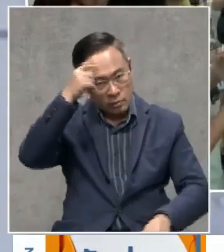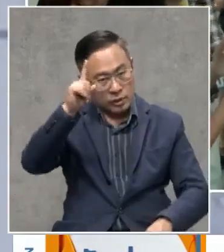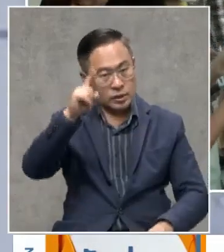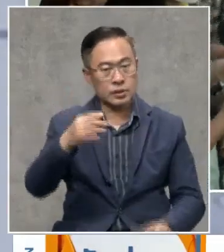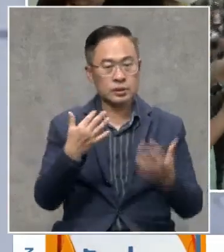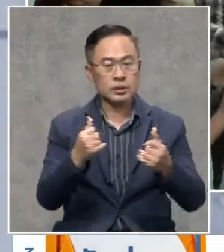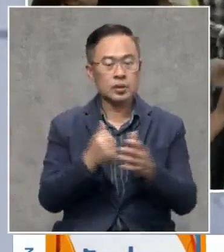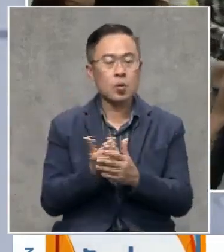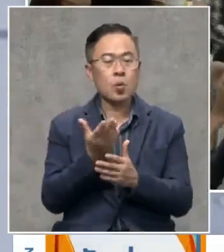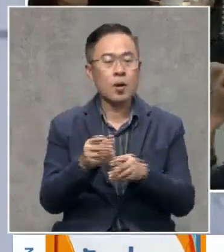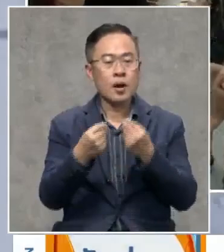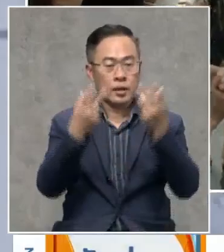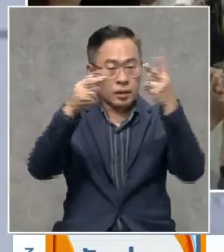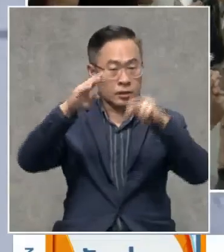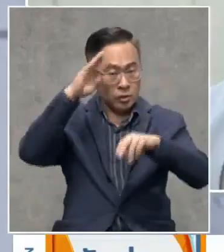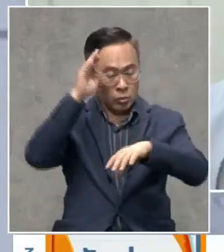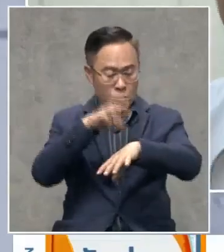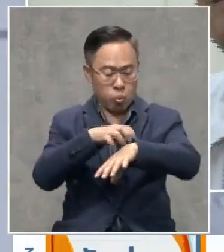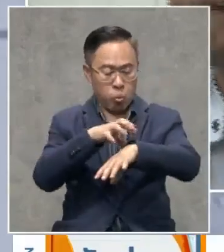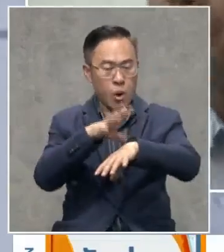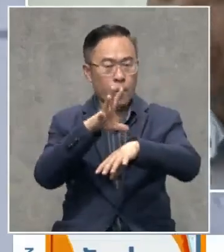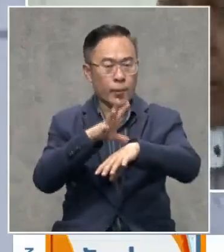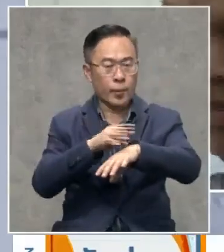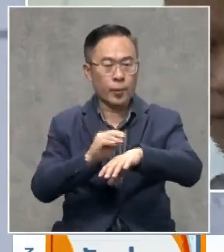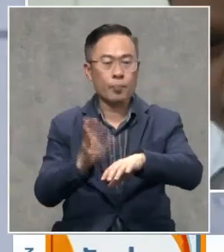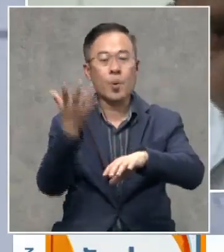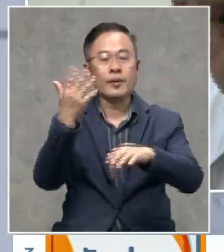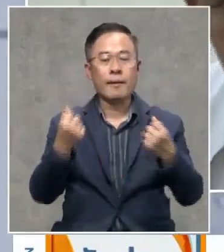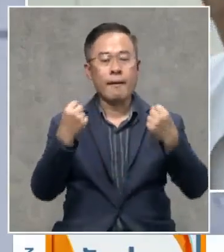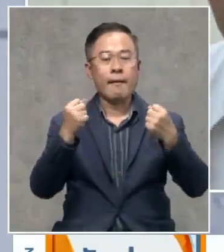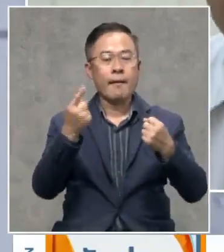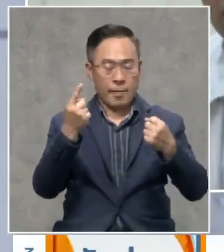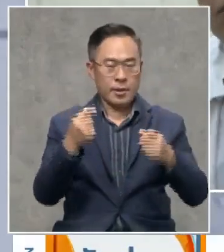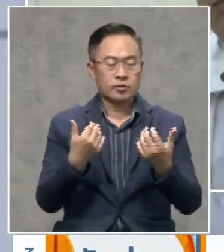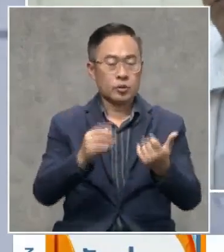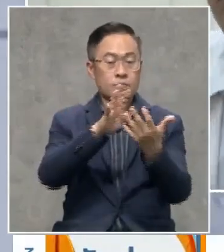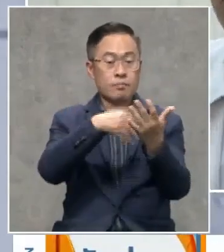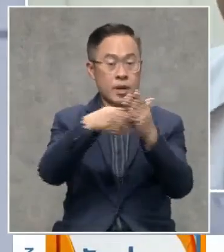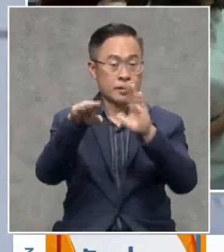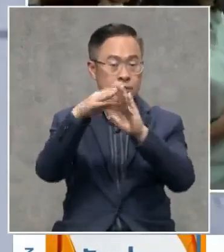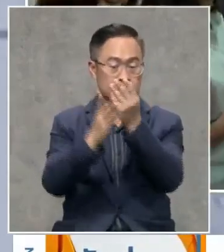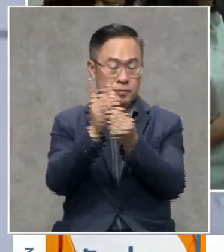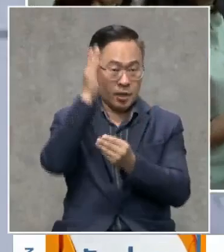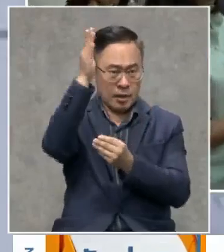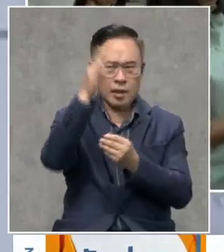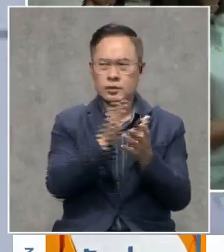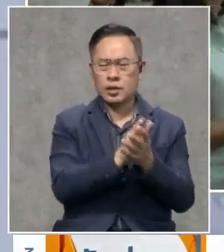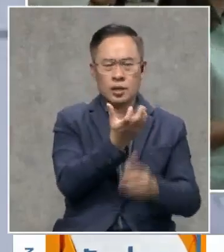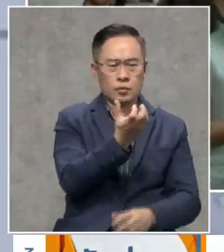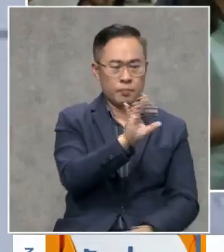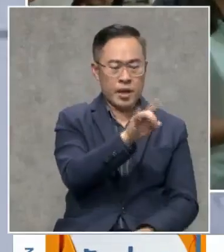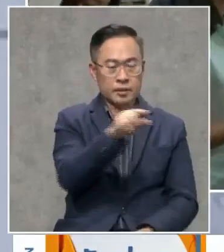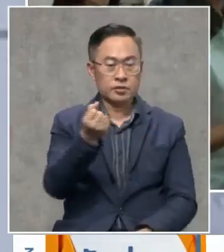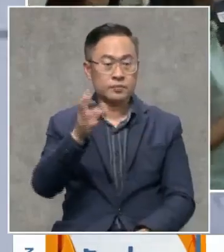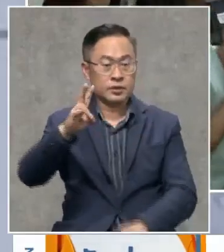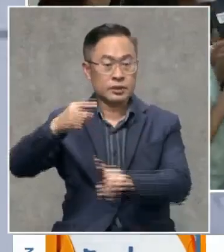ให้นายกท่านหายไวๆสำหรับแผนการลงพื้นที่ของพลเอกประยุทธ์ที่วางเอาไว้ตั้งแต่สัปดาห์หน้ายาวไปจนถึง17มี